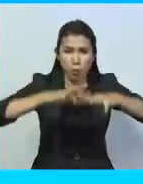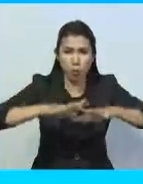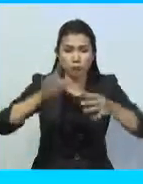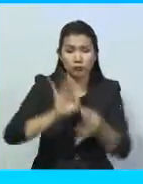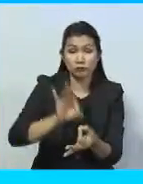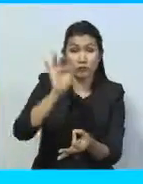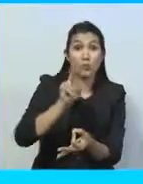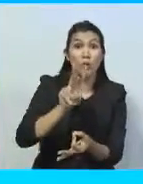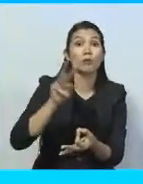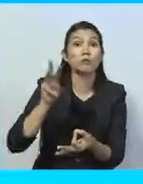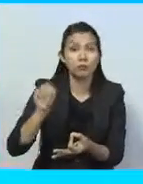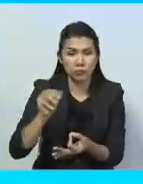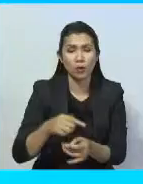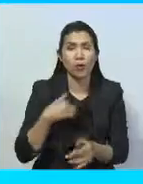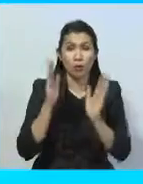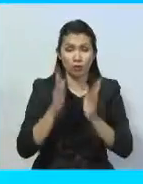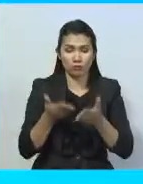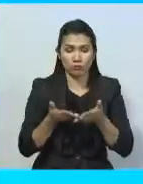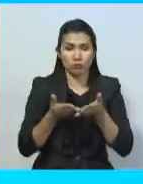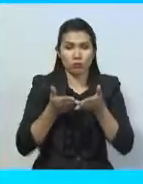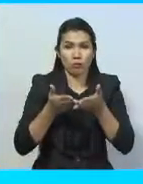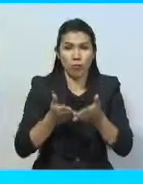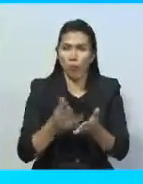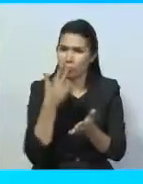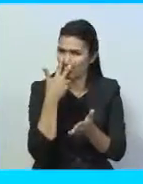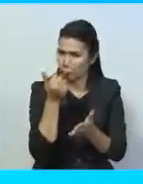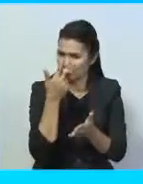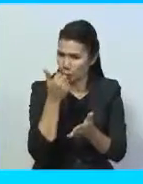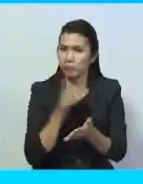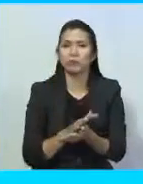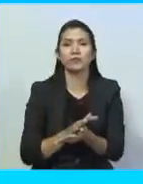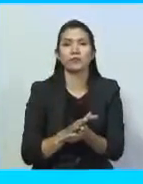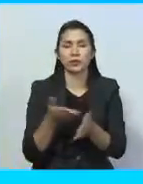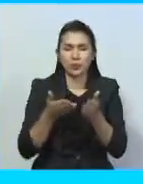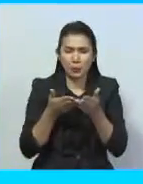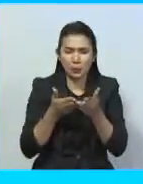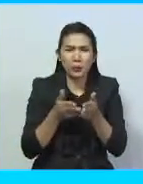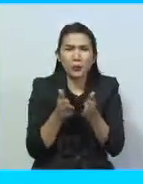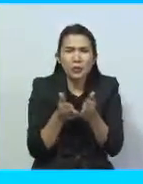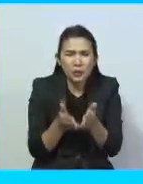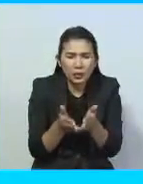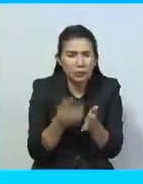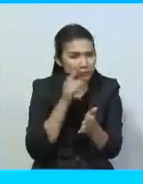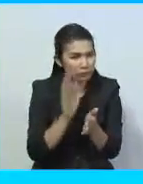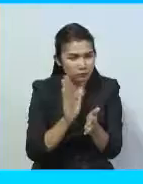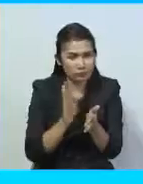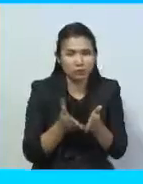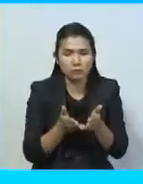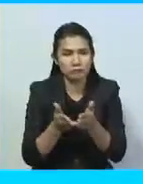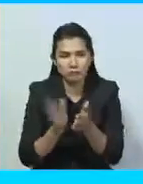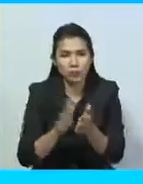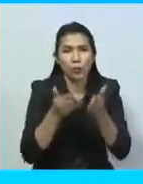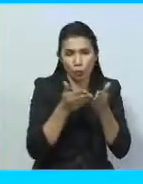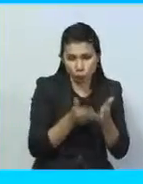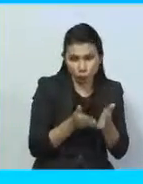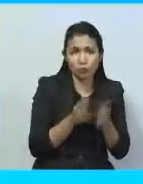กว่า2เมตรค่ะดังนั้นชาวเรือก็ควรเดินเรือด้วยความระมัดระวังค่ะส่วนเรือเล็กก็ควรงดออกจากฝั่งในช่วงเวลาดังก